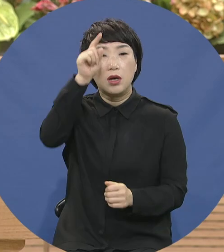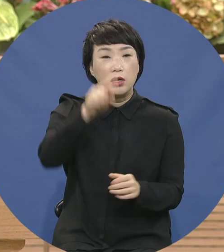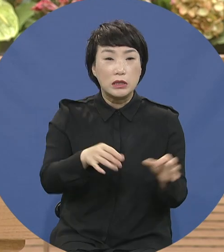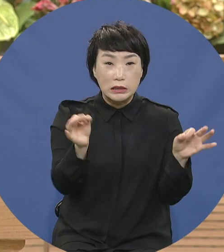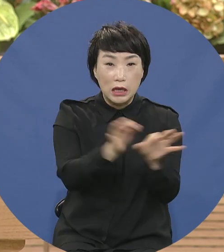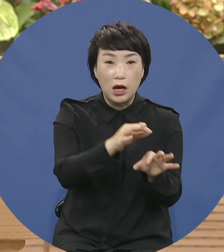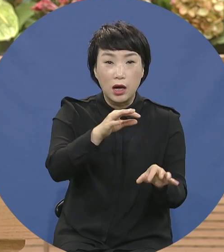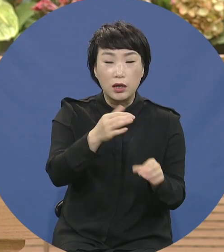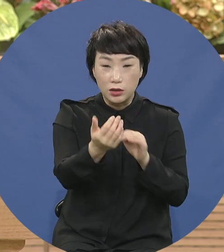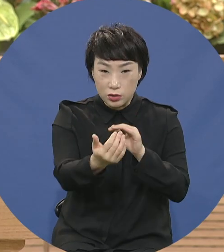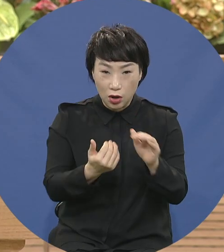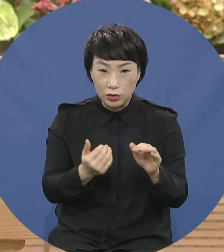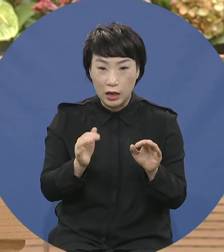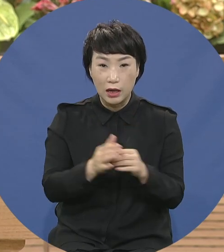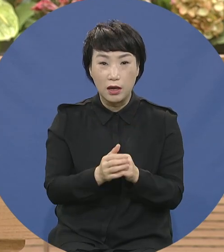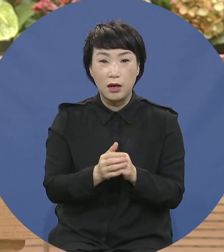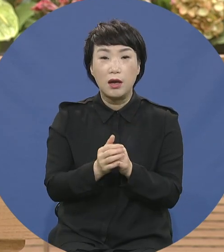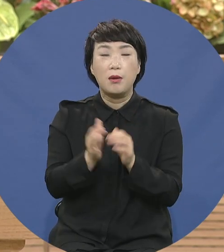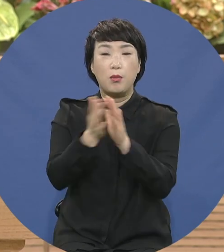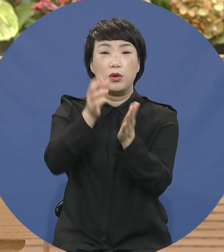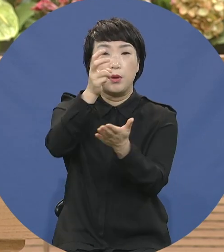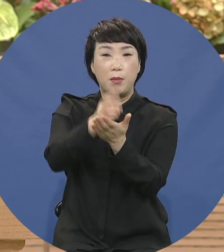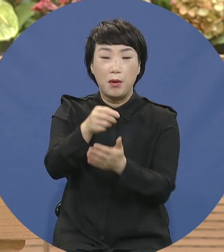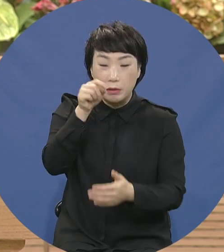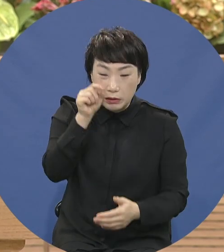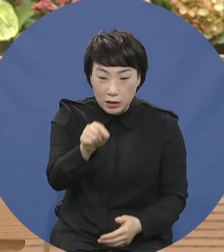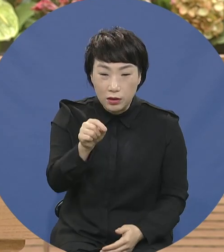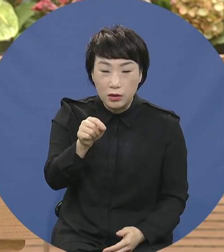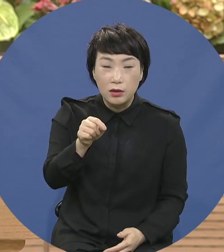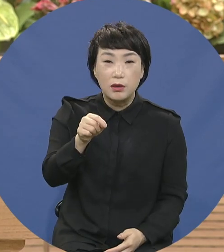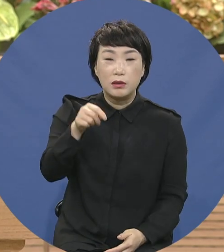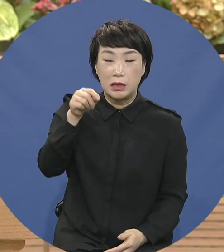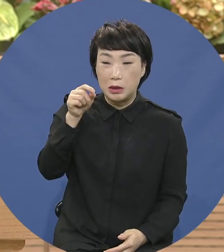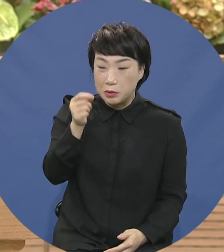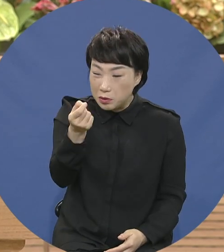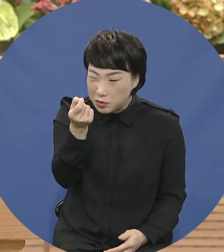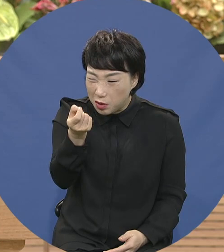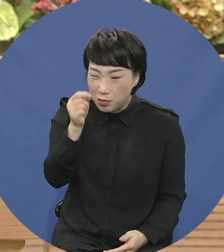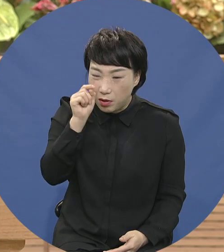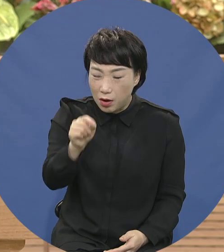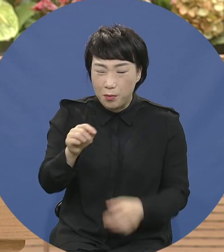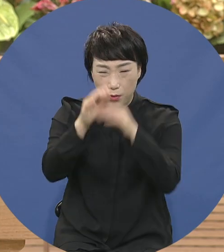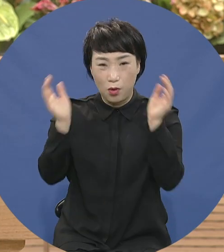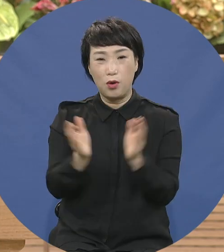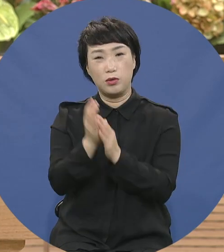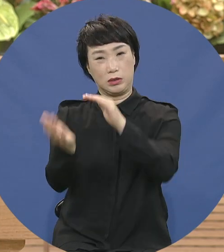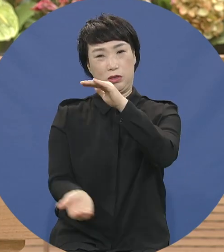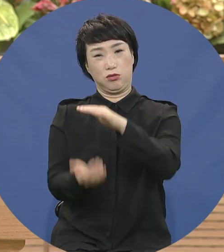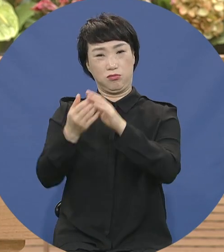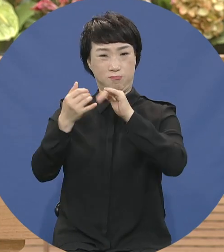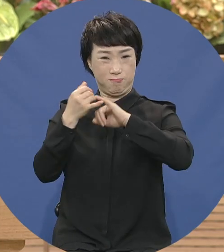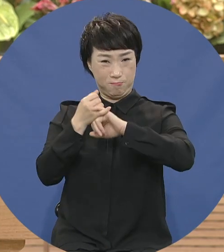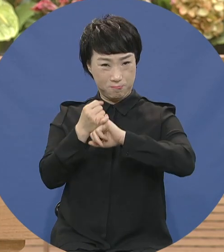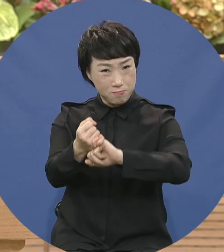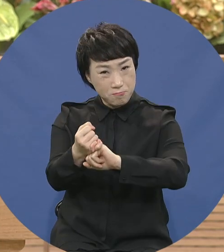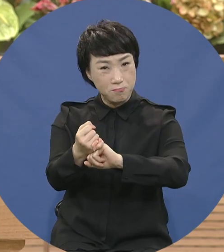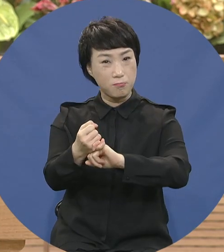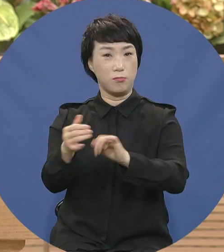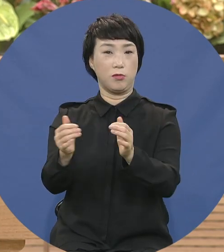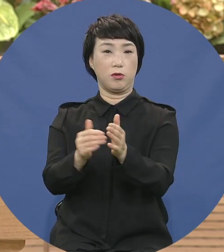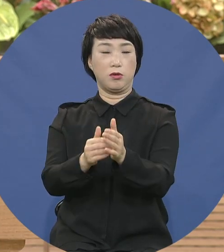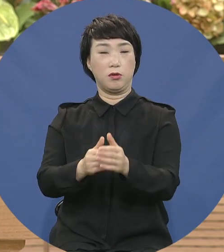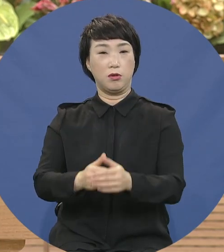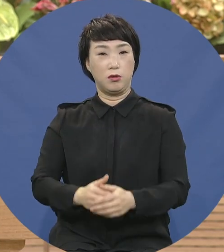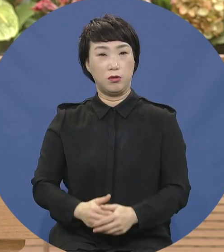천지가 없어지기 전에는 율법의 1.1획이라도 다 이루고야